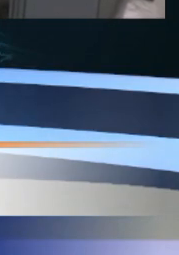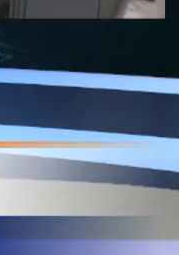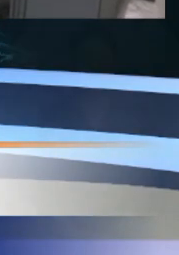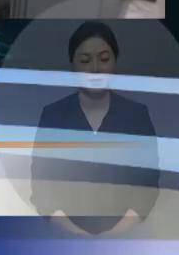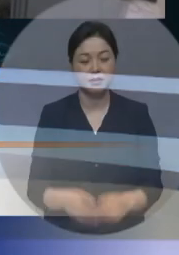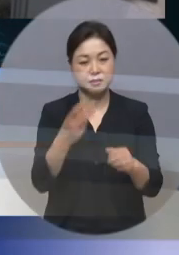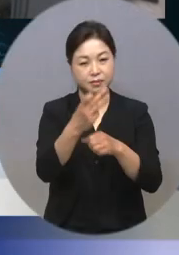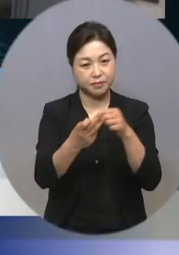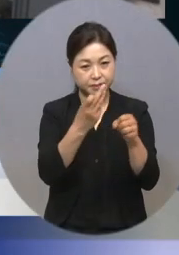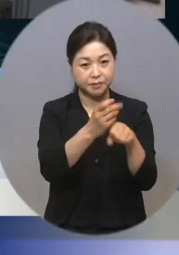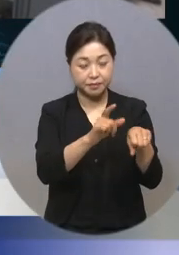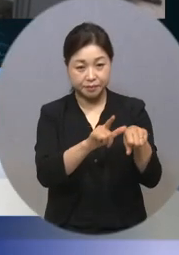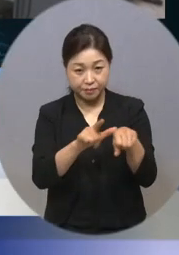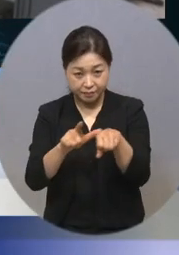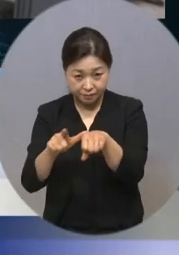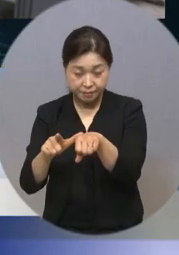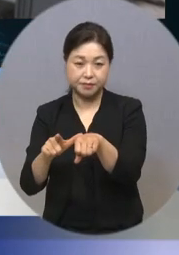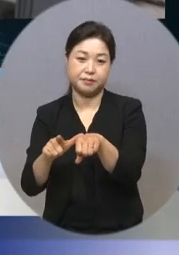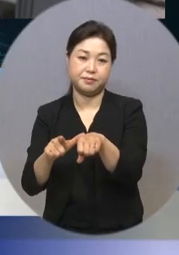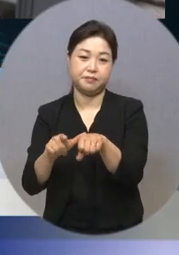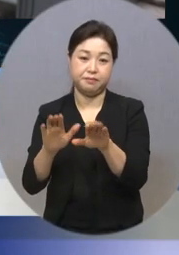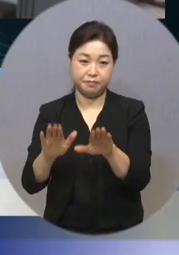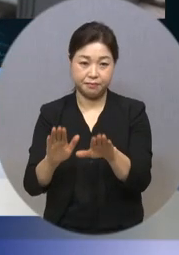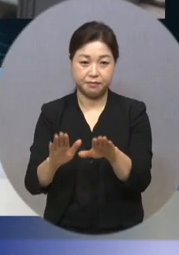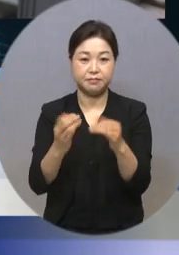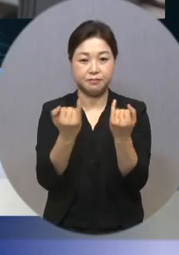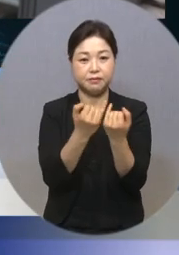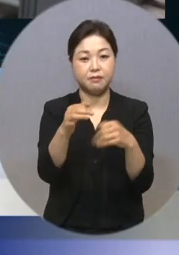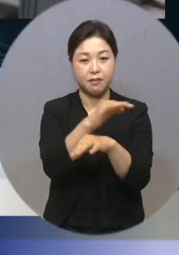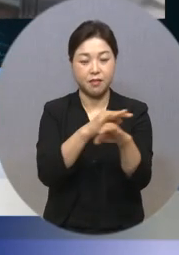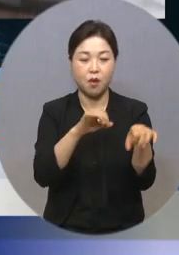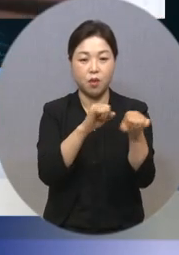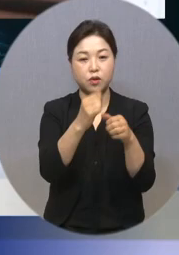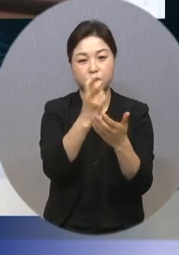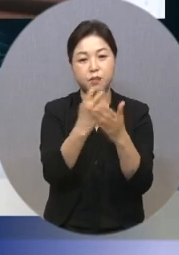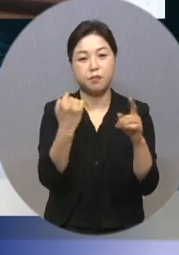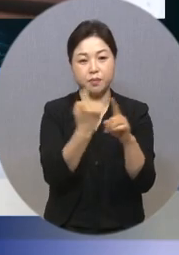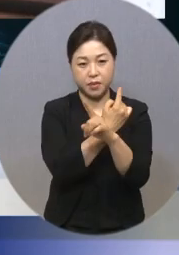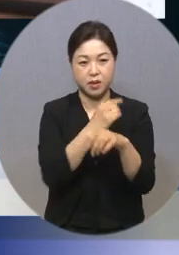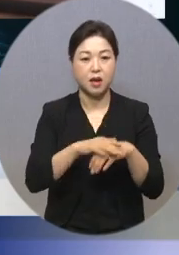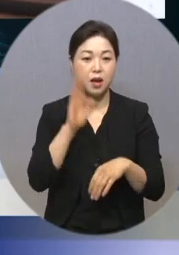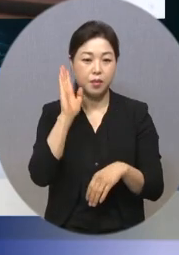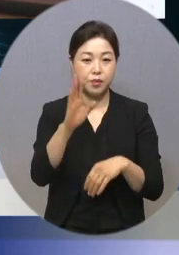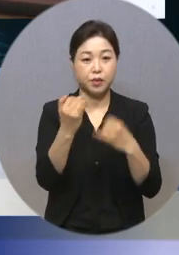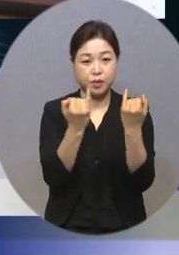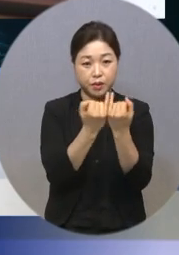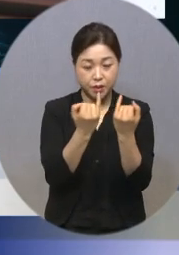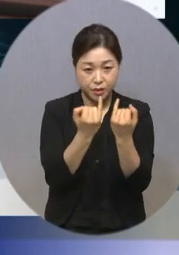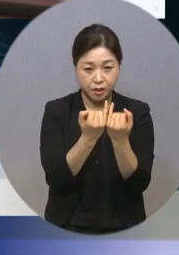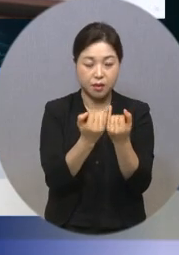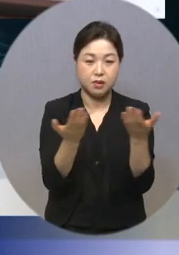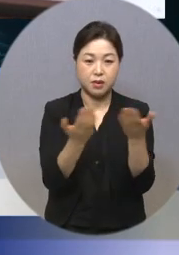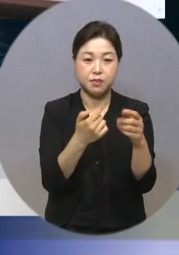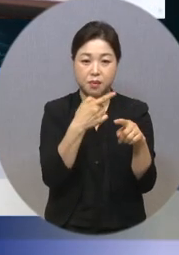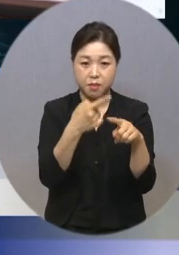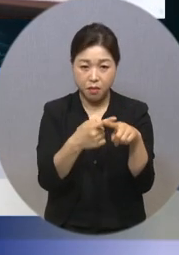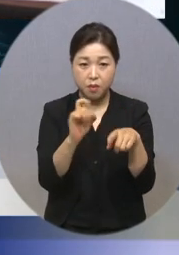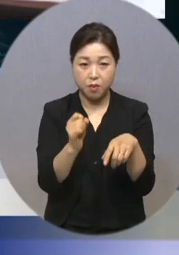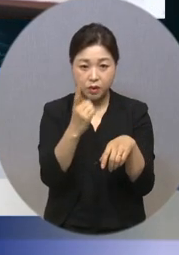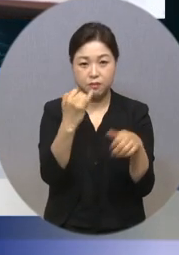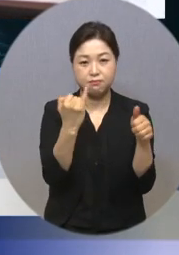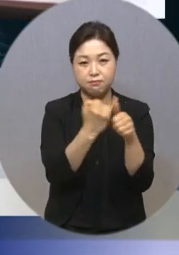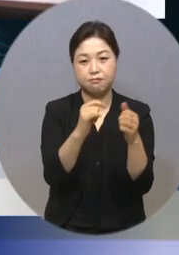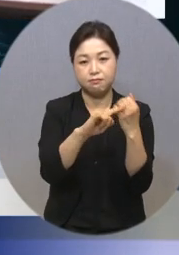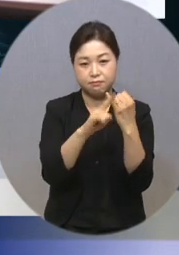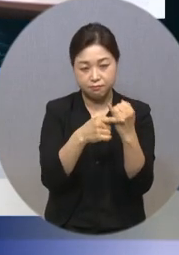13년만의 여성 경제활동 법이 전면 개정되었습니다 앞으로 여성의 경력단절 사유의 혼인과